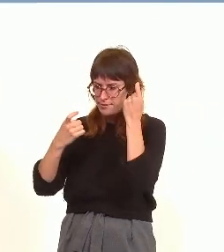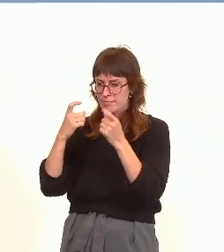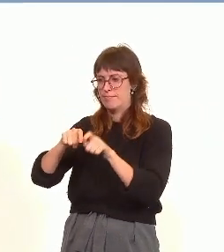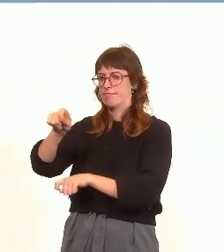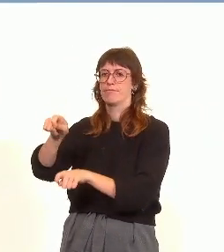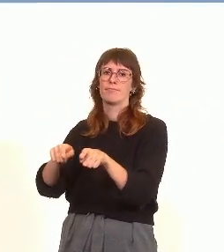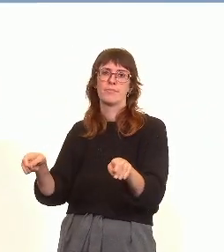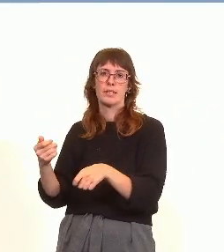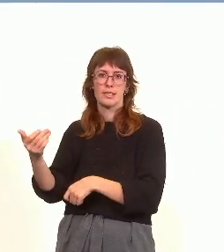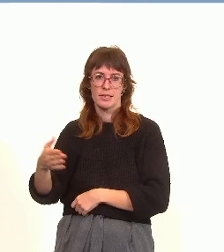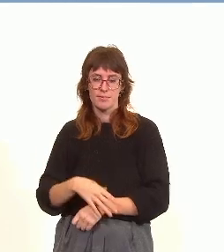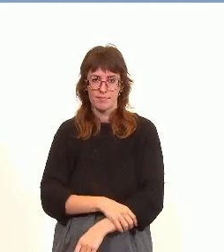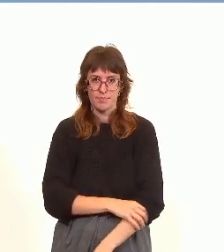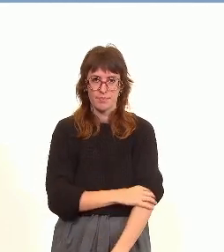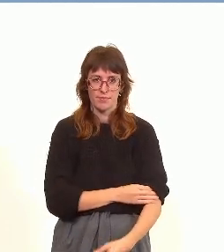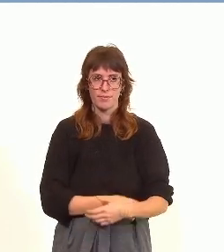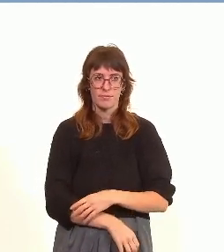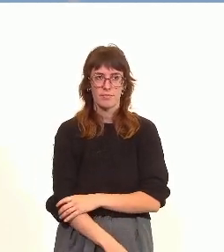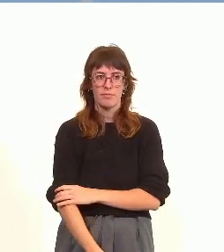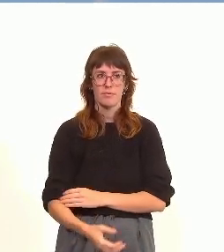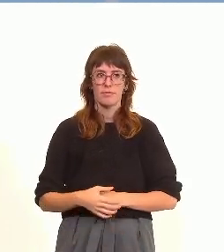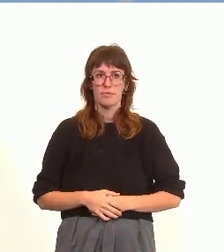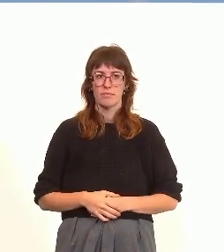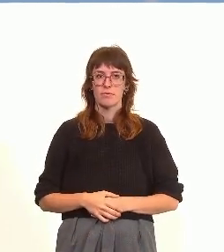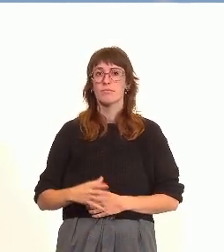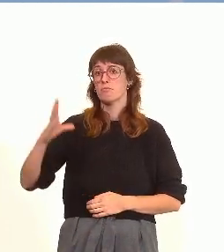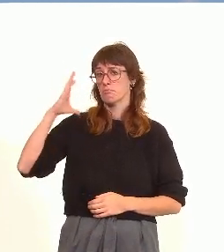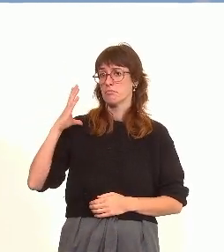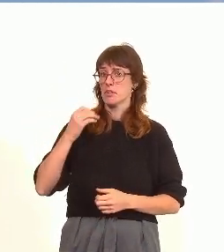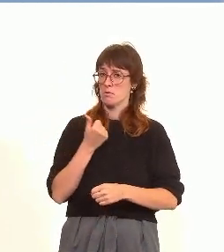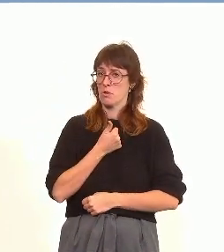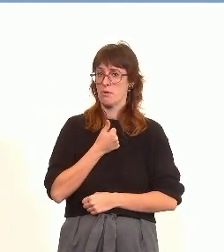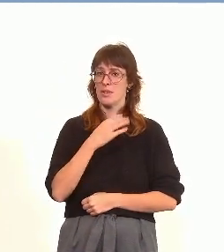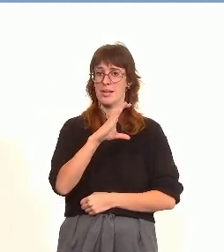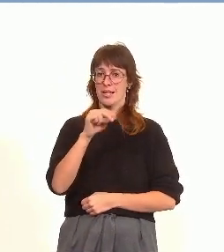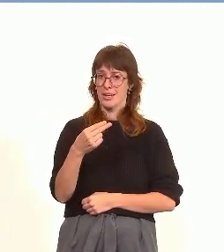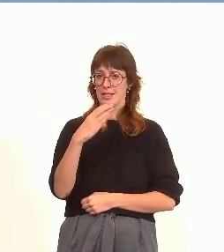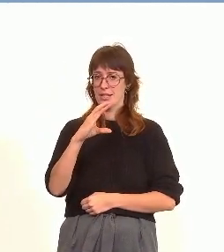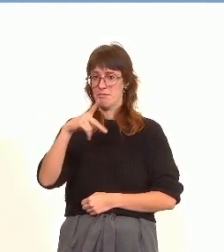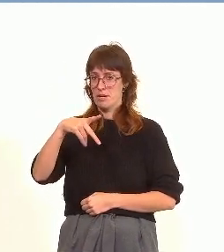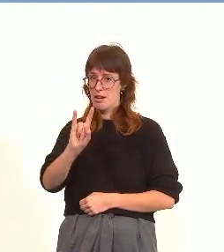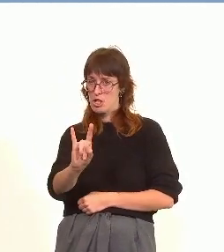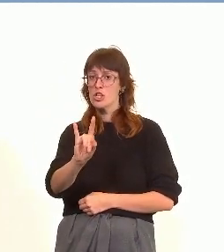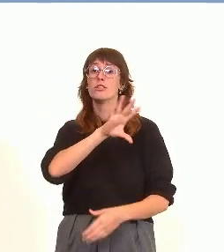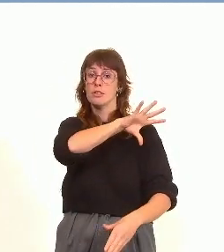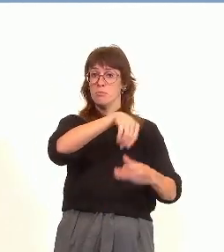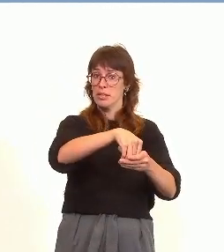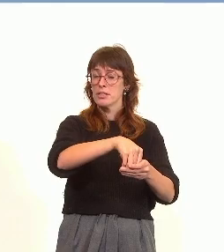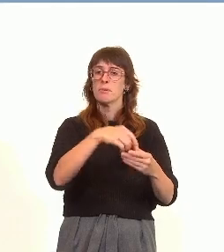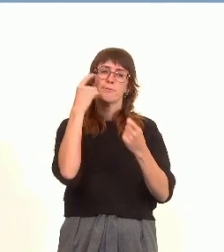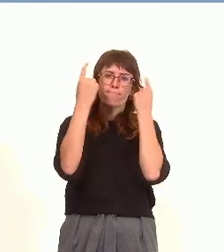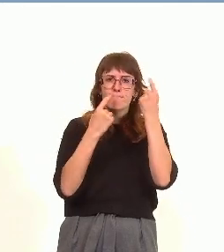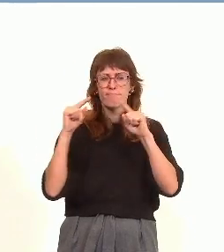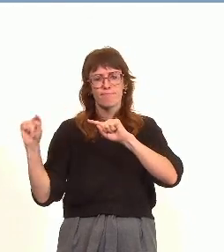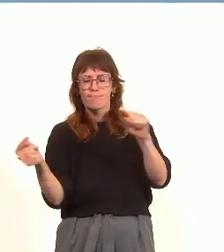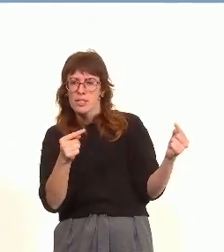et on avait eu, quand j'étais au Conseil national consultatif des personnes handicapées, on avait eu des sessions assez intenses sur les droits associés à ce